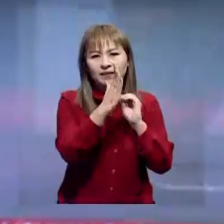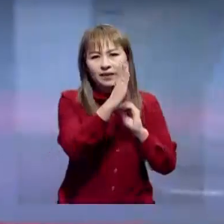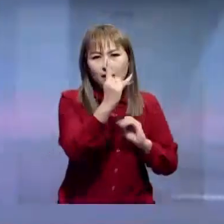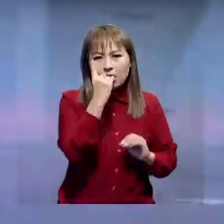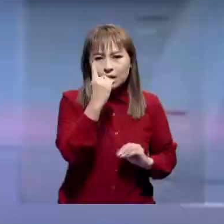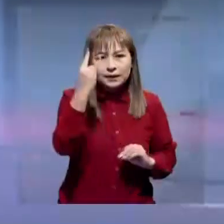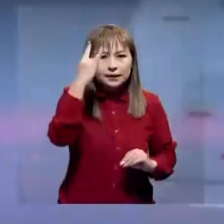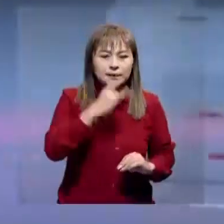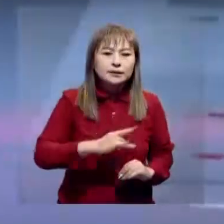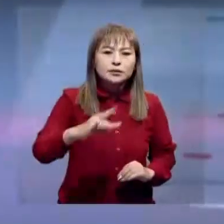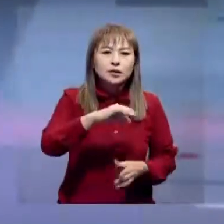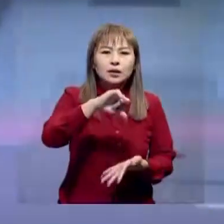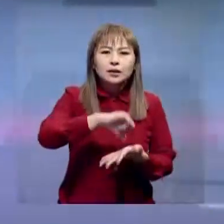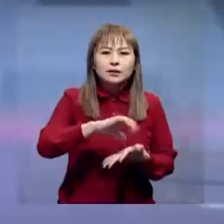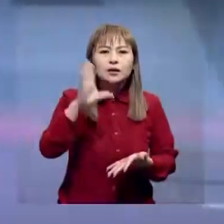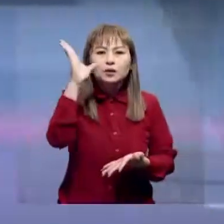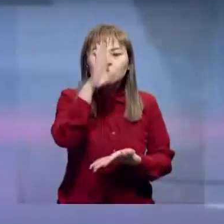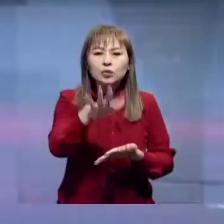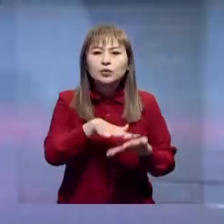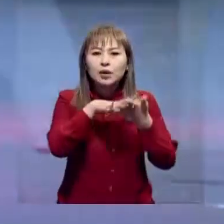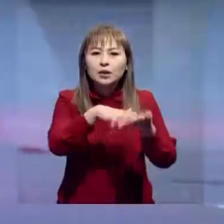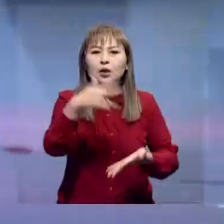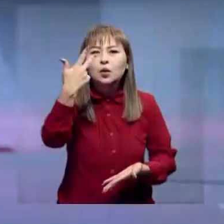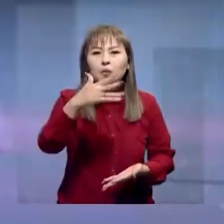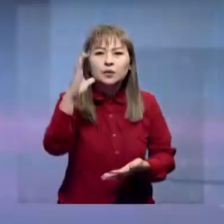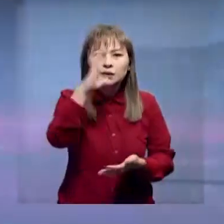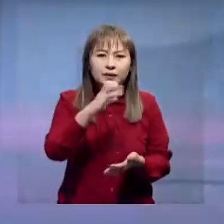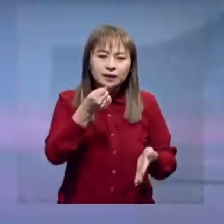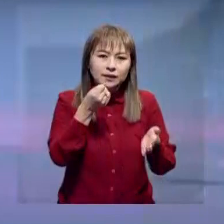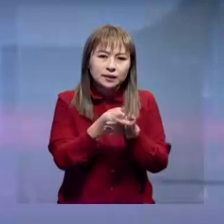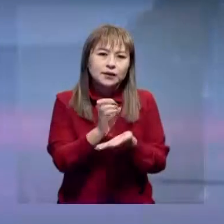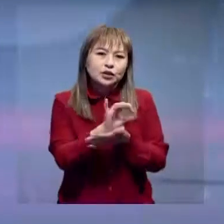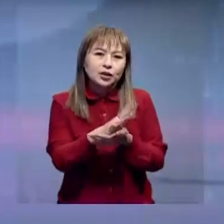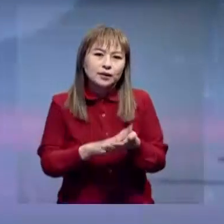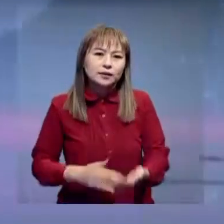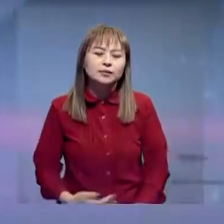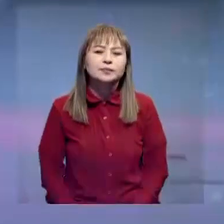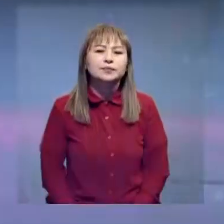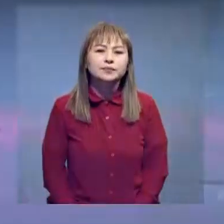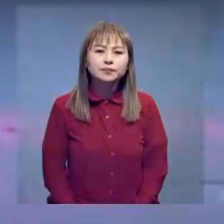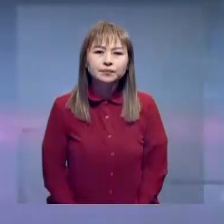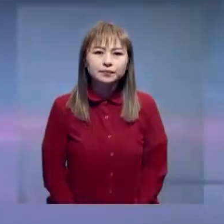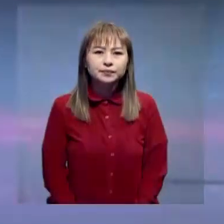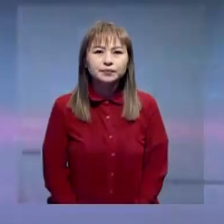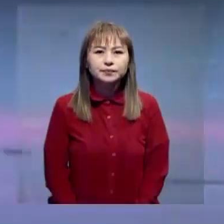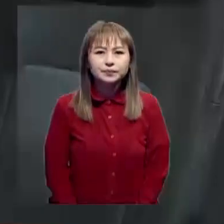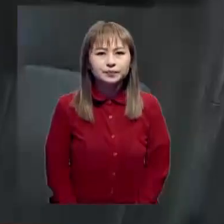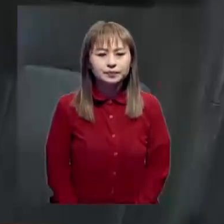меңгерген Қазақстан Республикасының азаматы қатысады. Өтінім қабылдау 30 қыркүйекке дейін жалғасады.